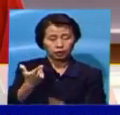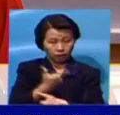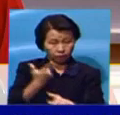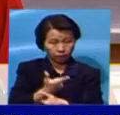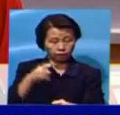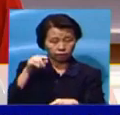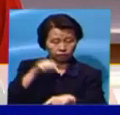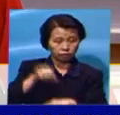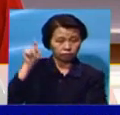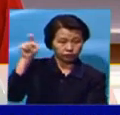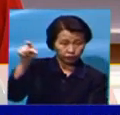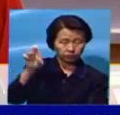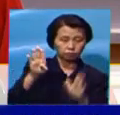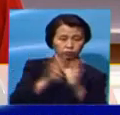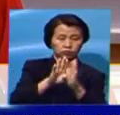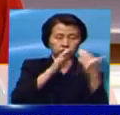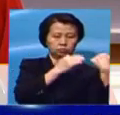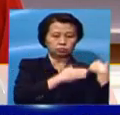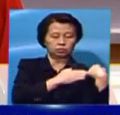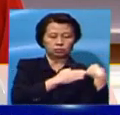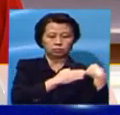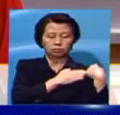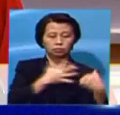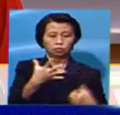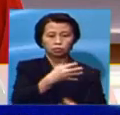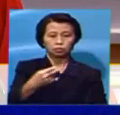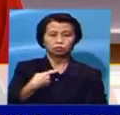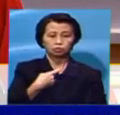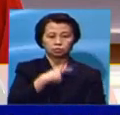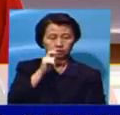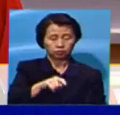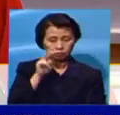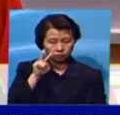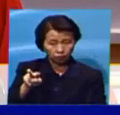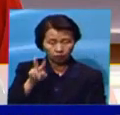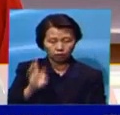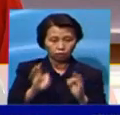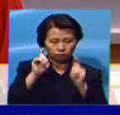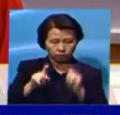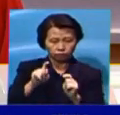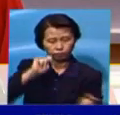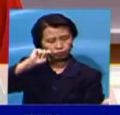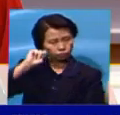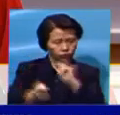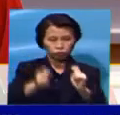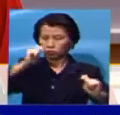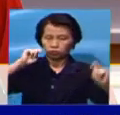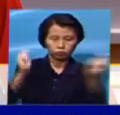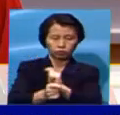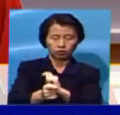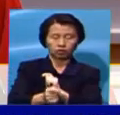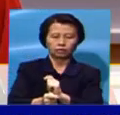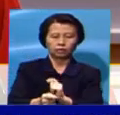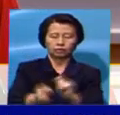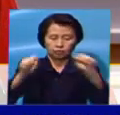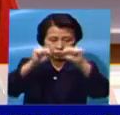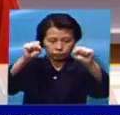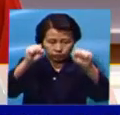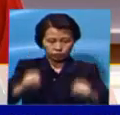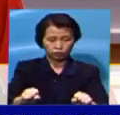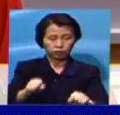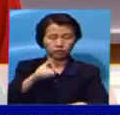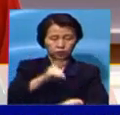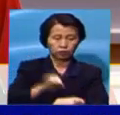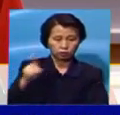sana bertanggungjawab dan kita kena tengok dan kalau perlu rombak rombaklah sistem kita